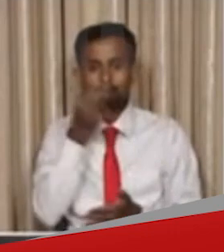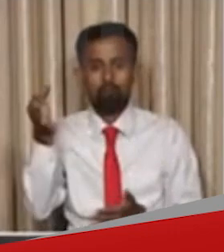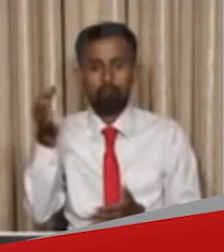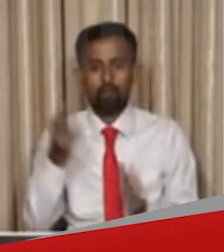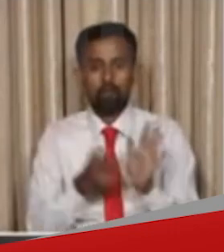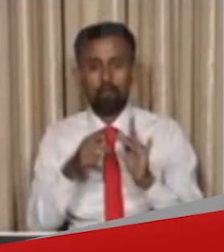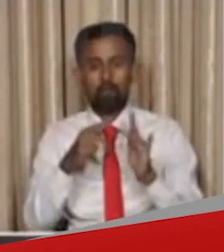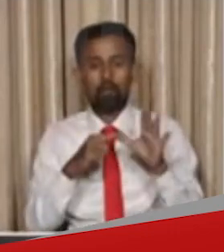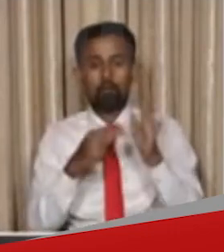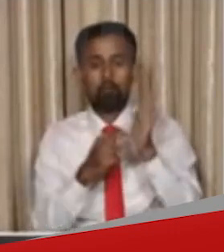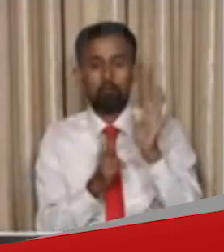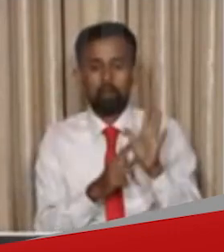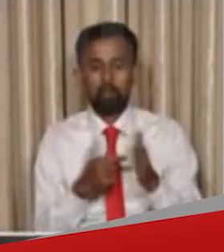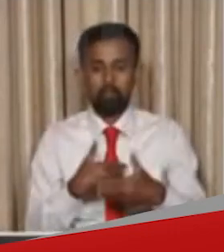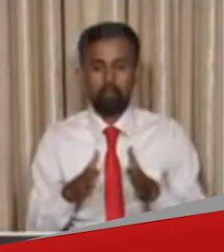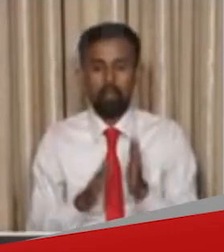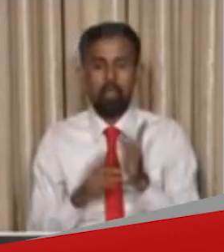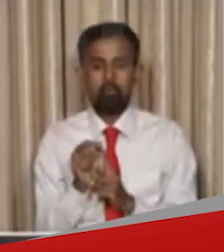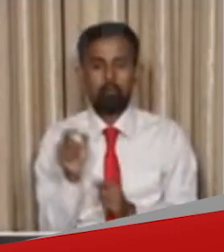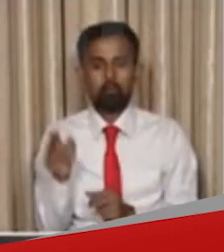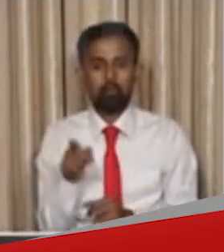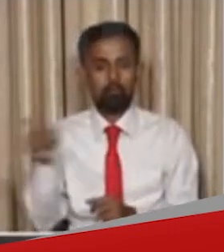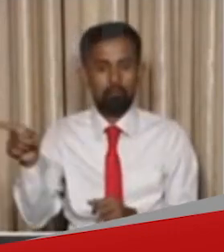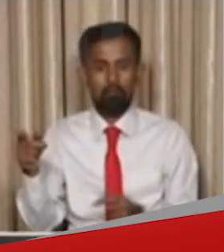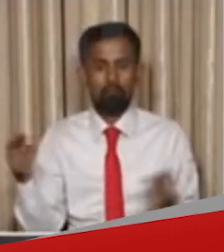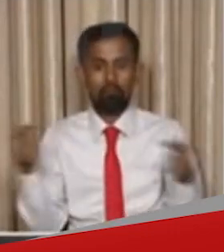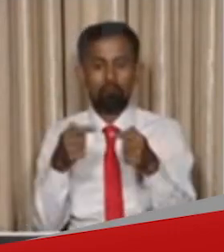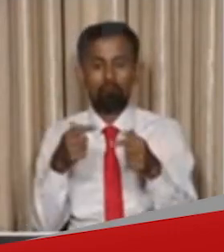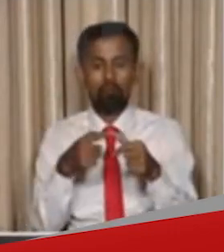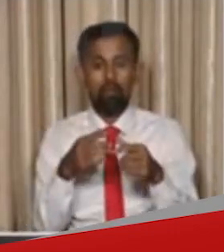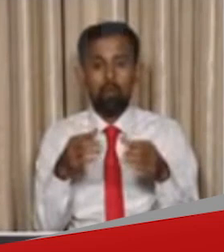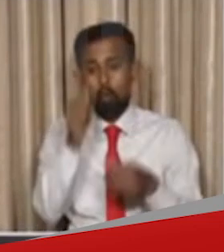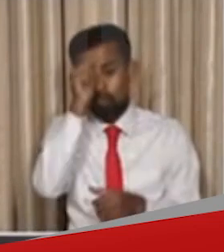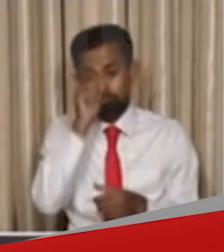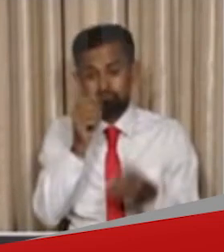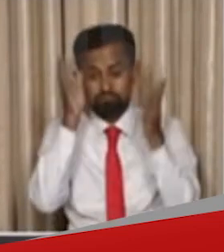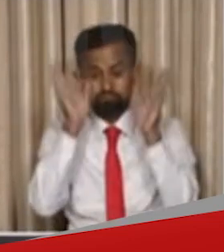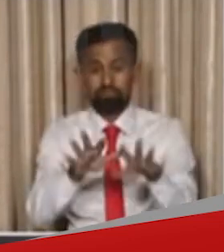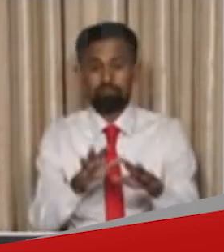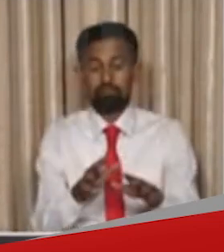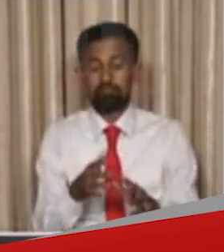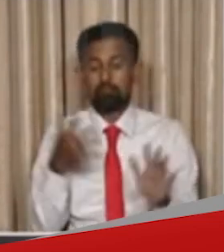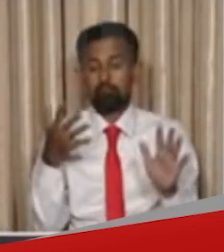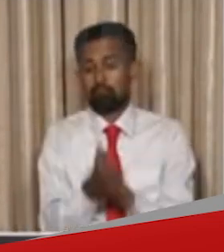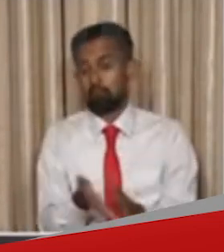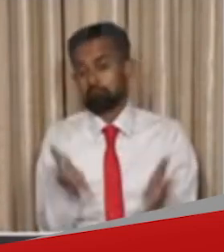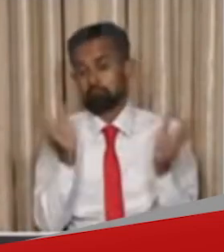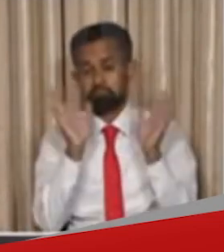නිමල් සිරිපාලද සිල්වා තමන්ගේ කැබිනට් අමාත්‍යවරයාට වරාය අධිකාරිය හොර ගුහාවක් දූෂණය පිරී ඉතිරි